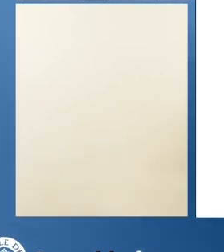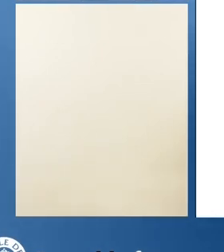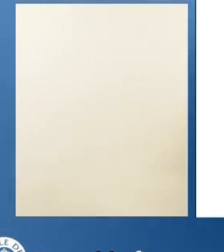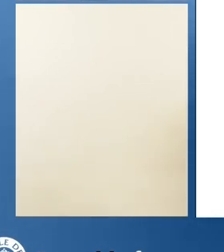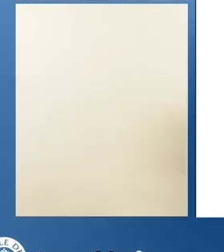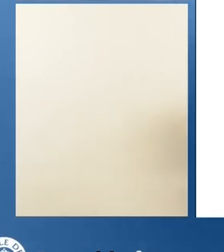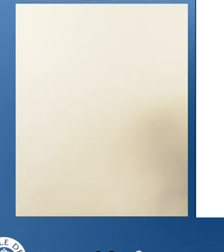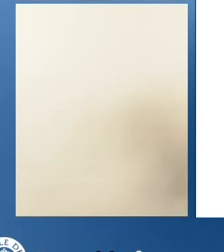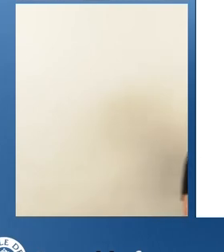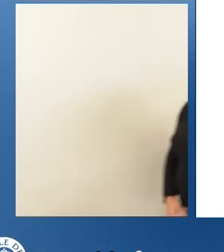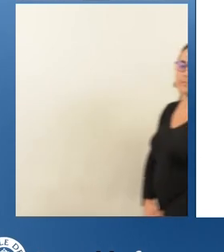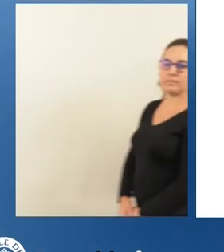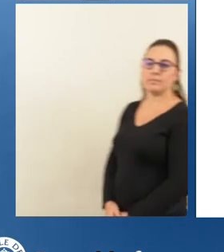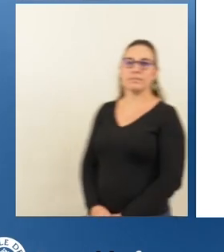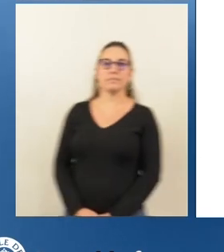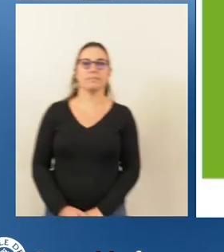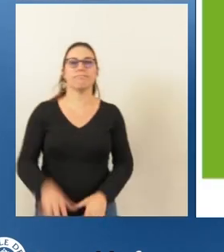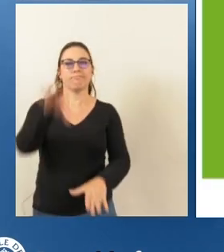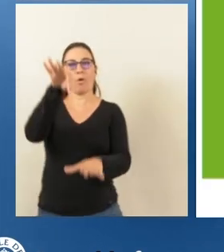le vote est fermé